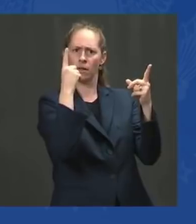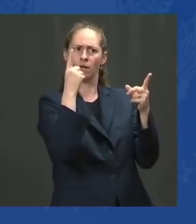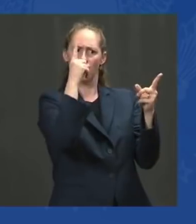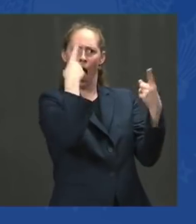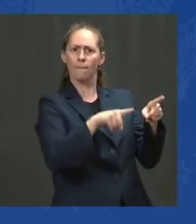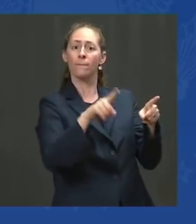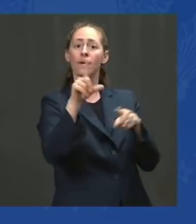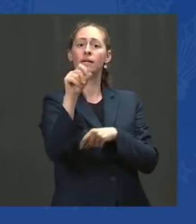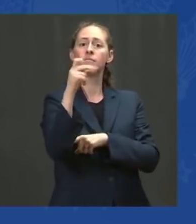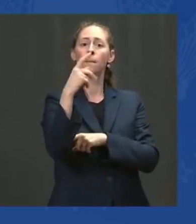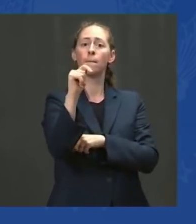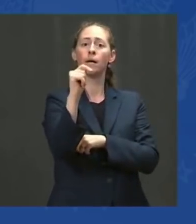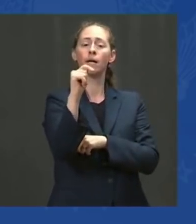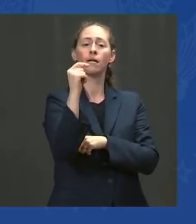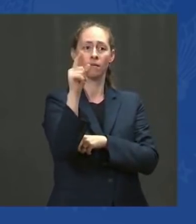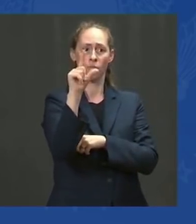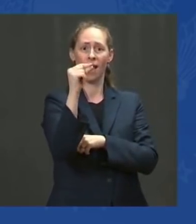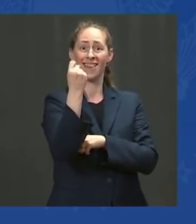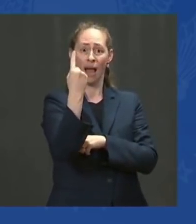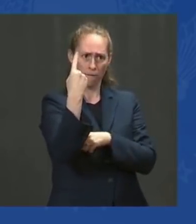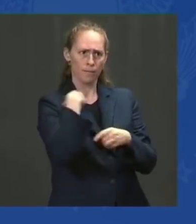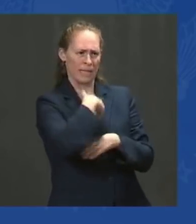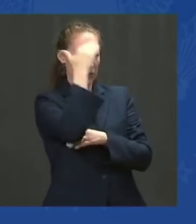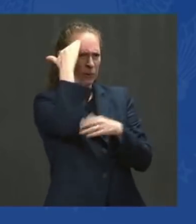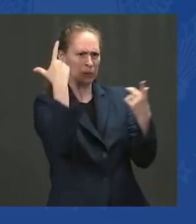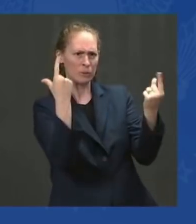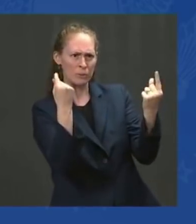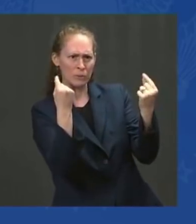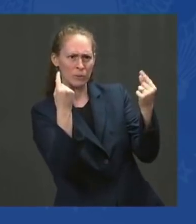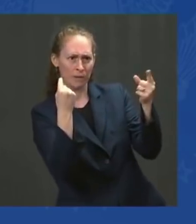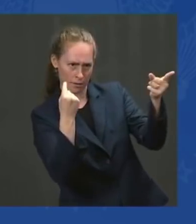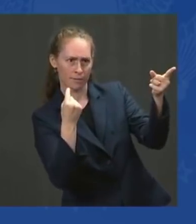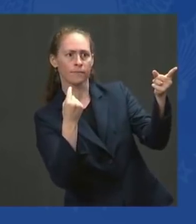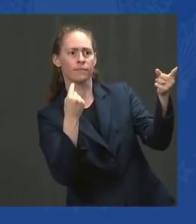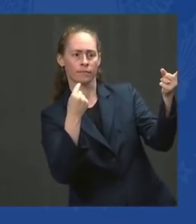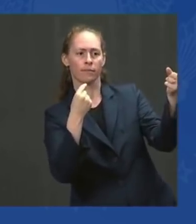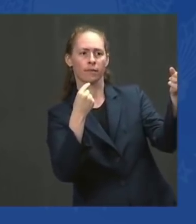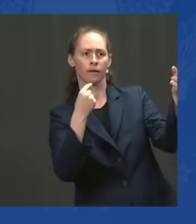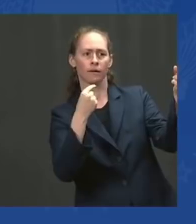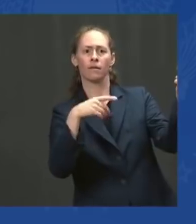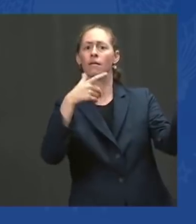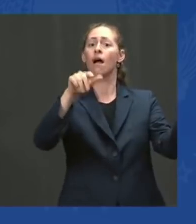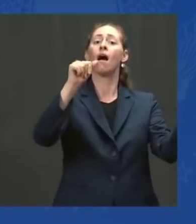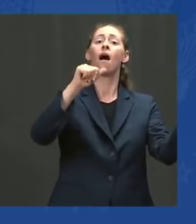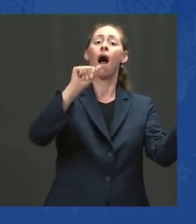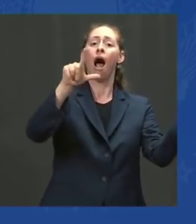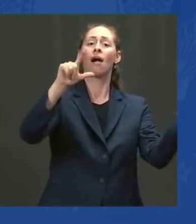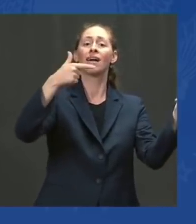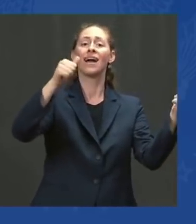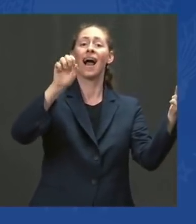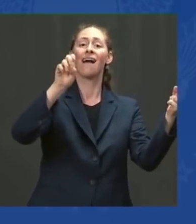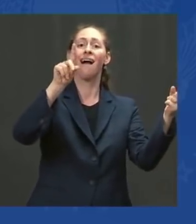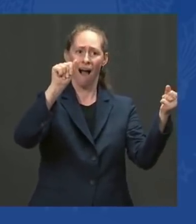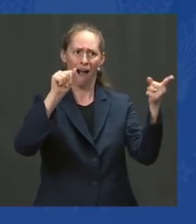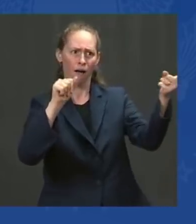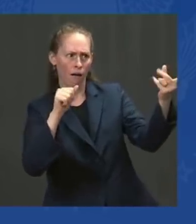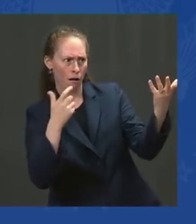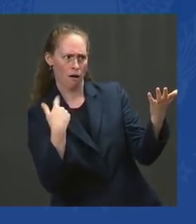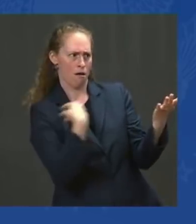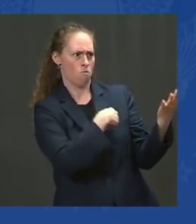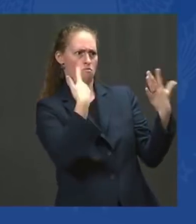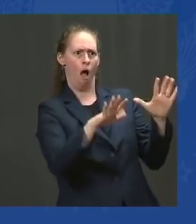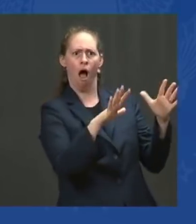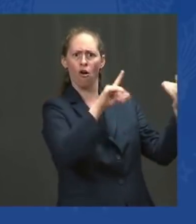存壮大发展的一个基地。911以后，美国要求阿富汗交出本拉